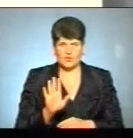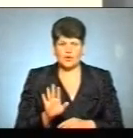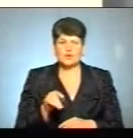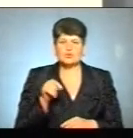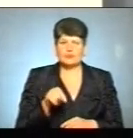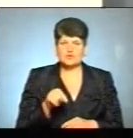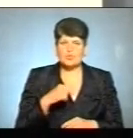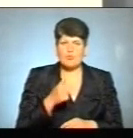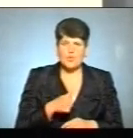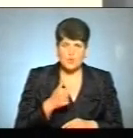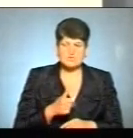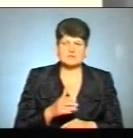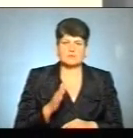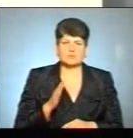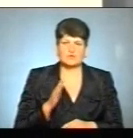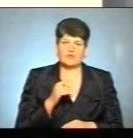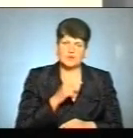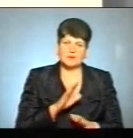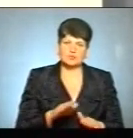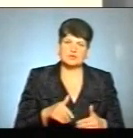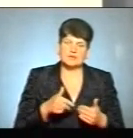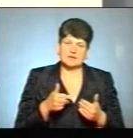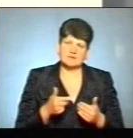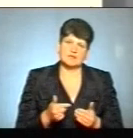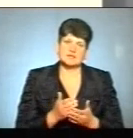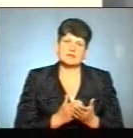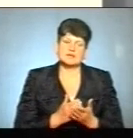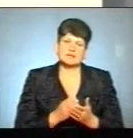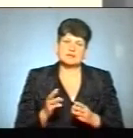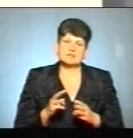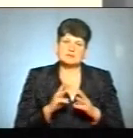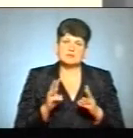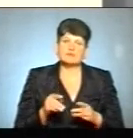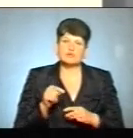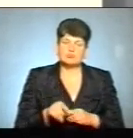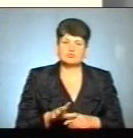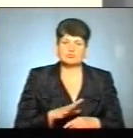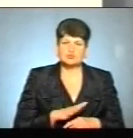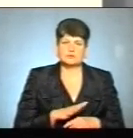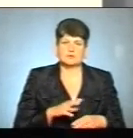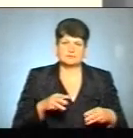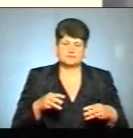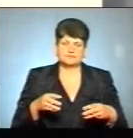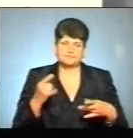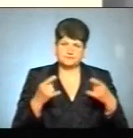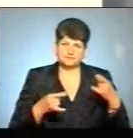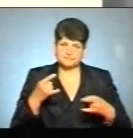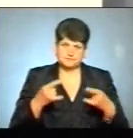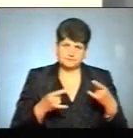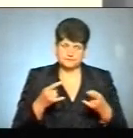року ми будемо, вони будуть надавати, священнослужителі, тому, щоб були онлайн-відправи і посвяти Пасок